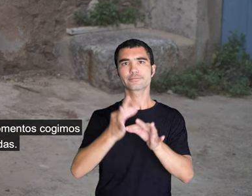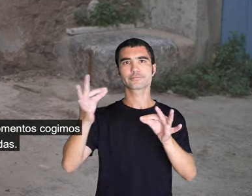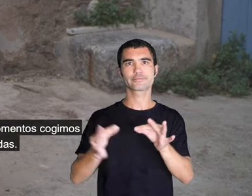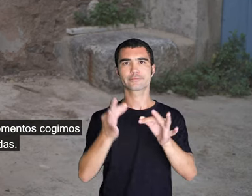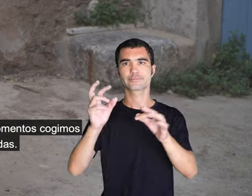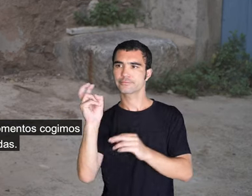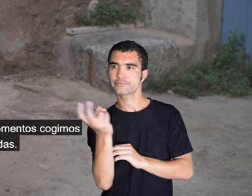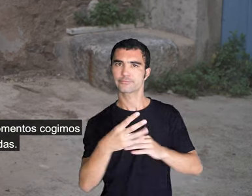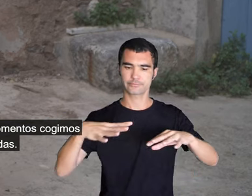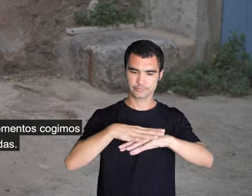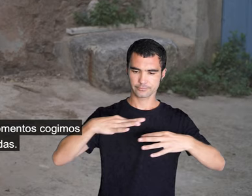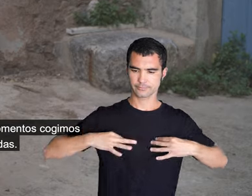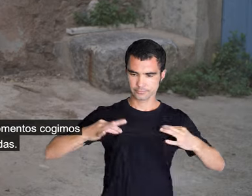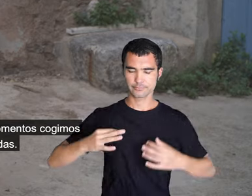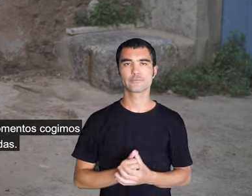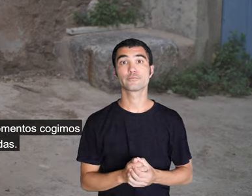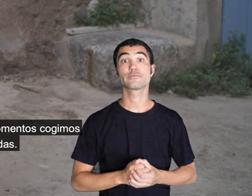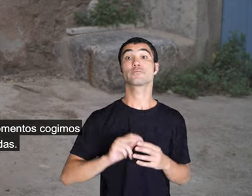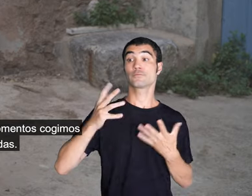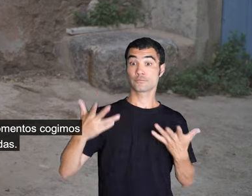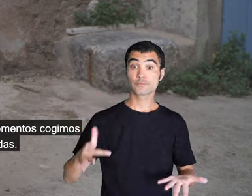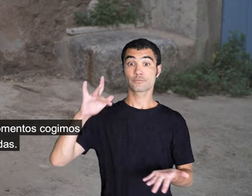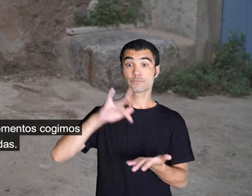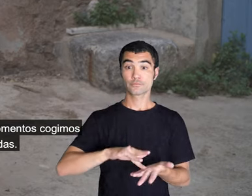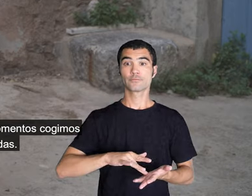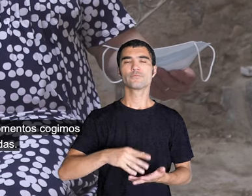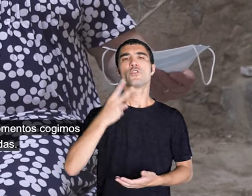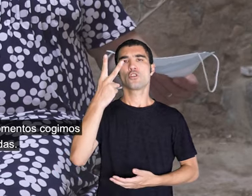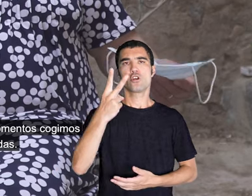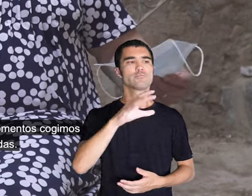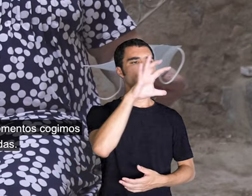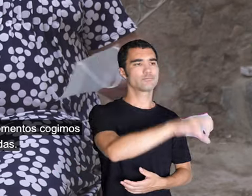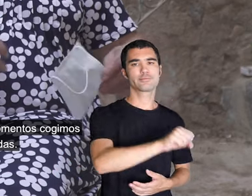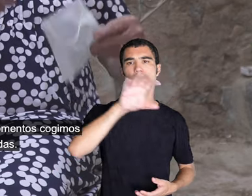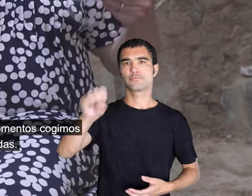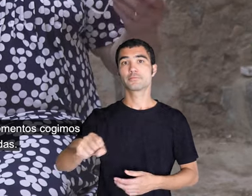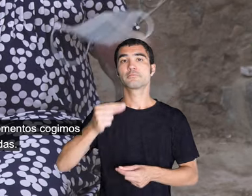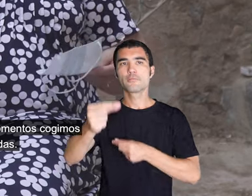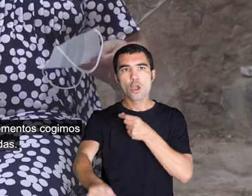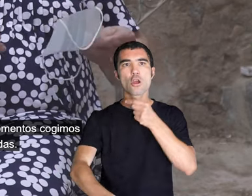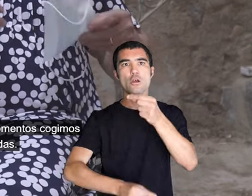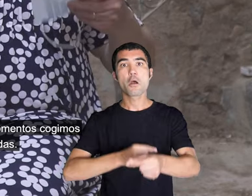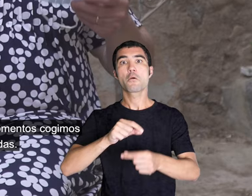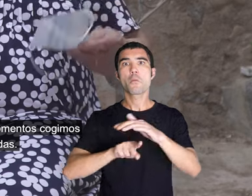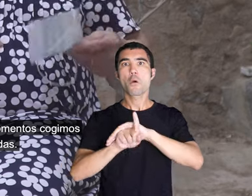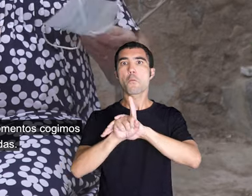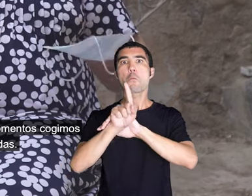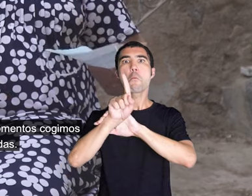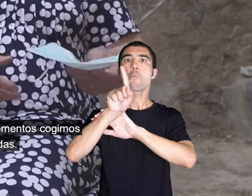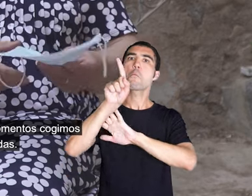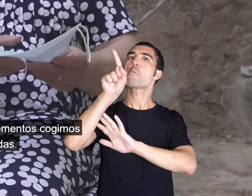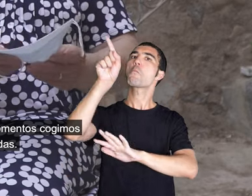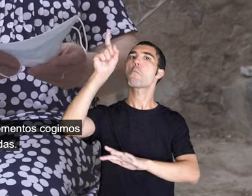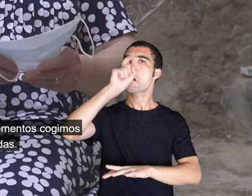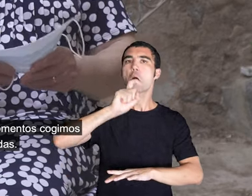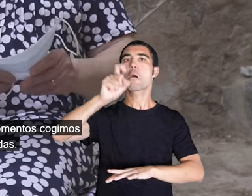I en aquest moment em varen agafar dues més. I de cada any vàrem anar